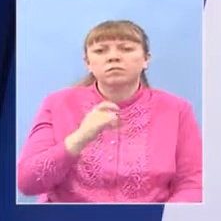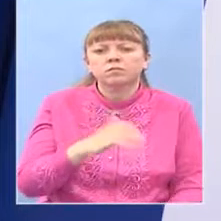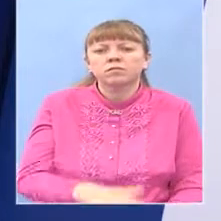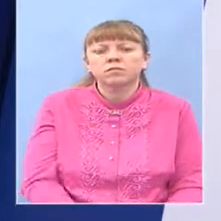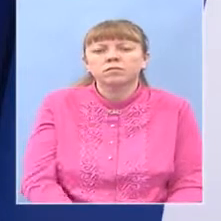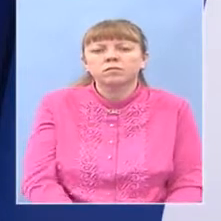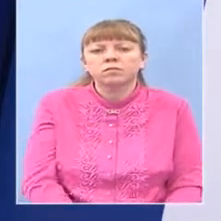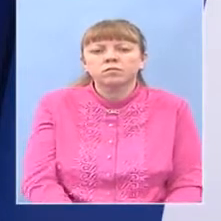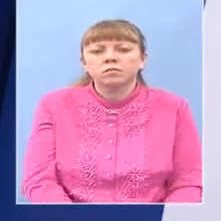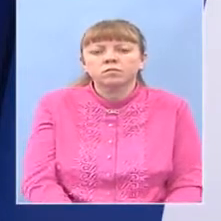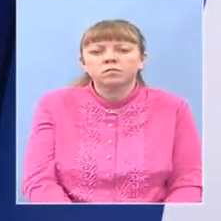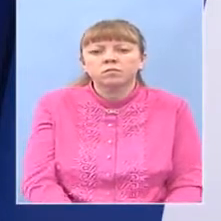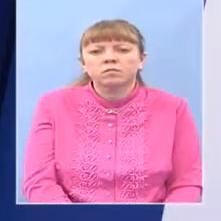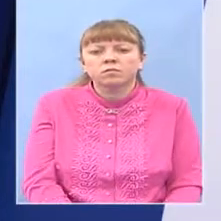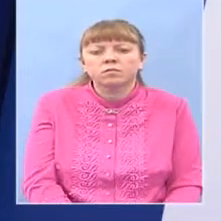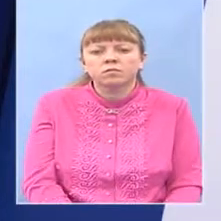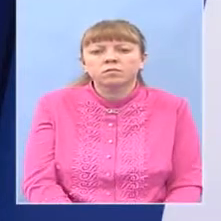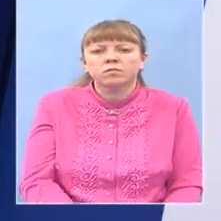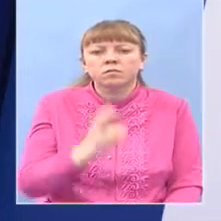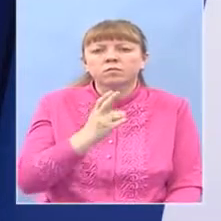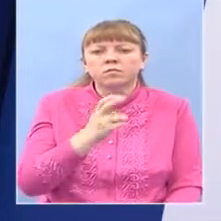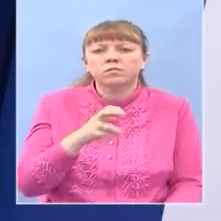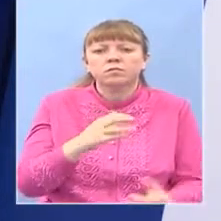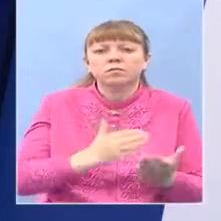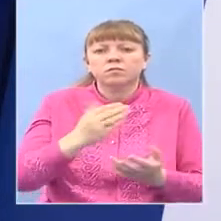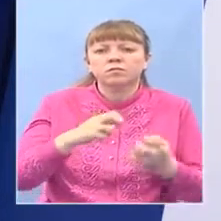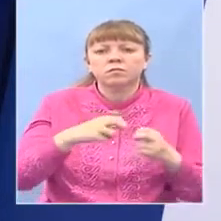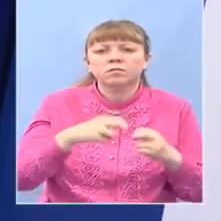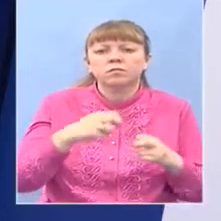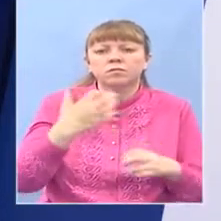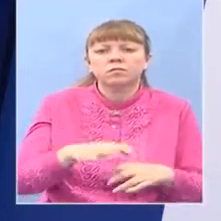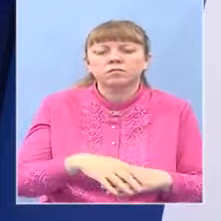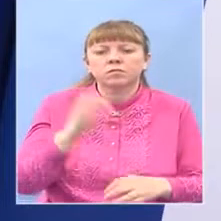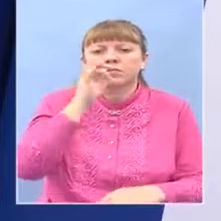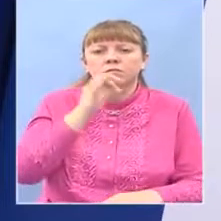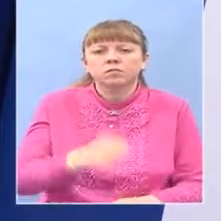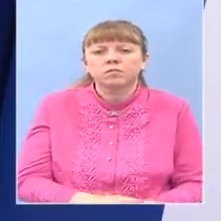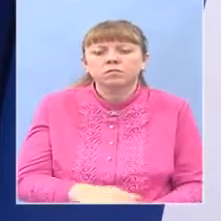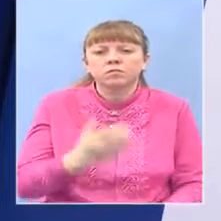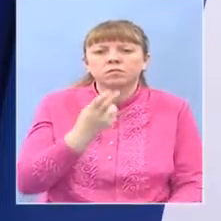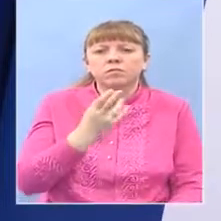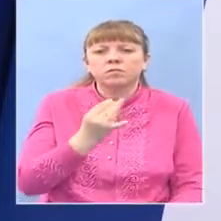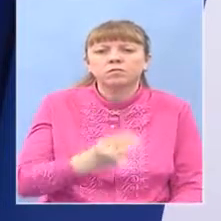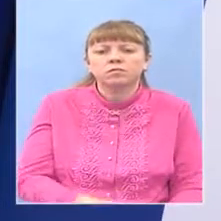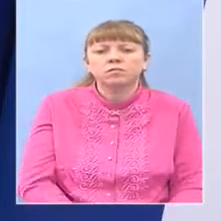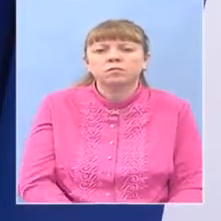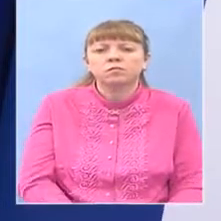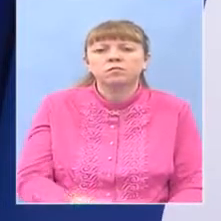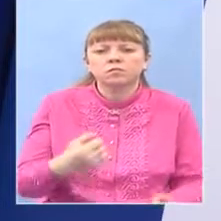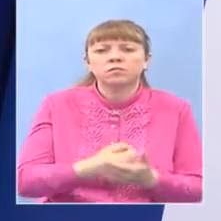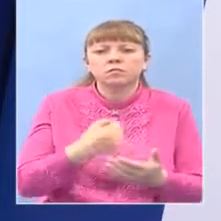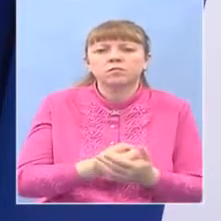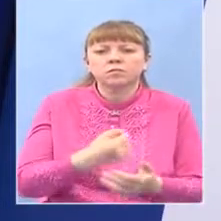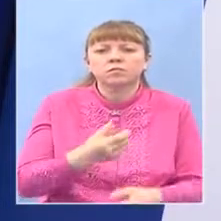да, если это именно нацелено на решение проблем. Причем они видят, ну, как бы ставят конкретные цели, достижение